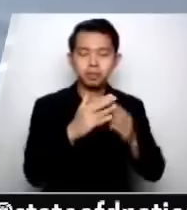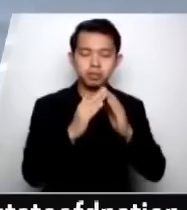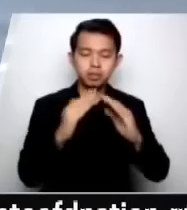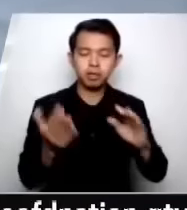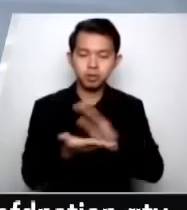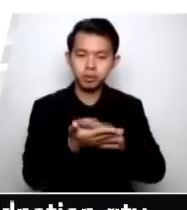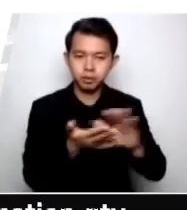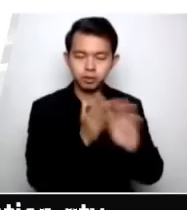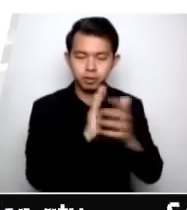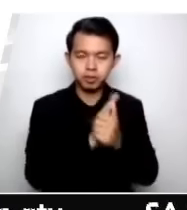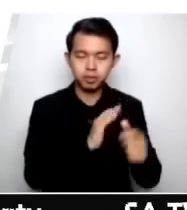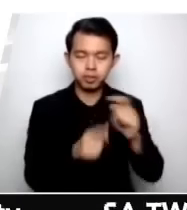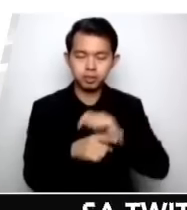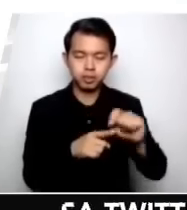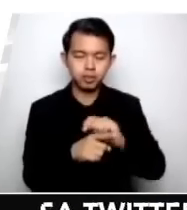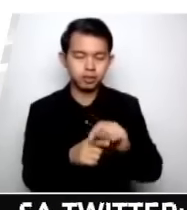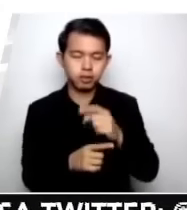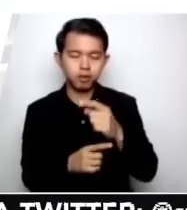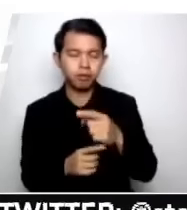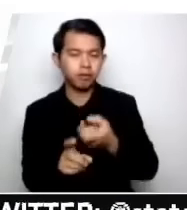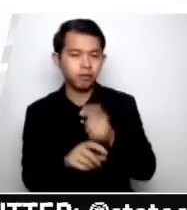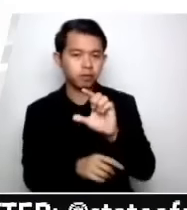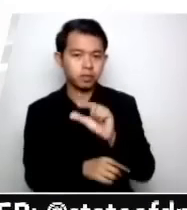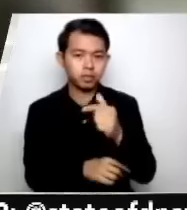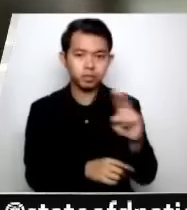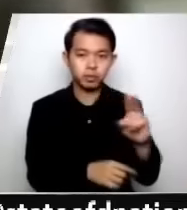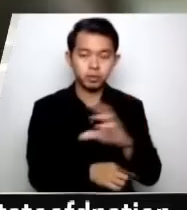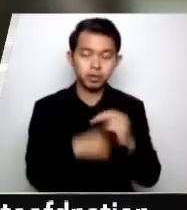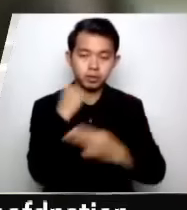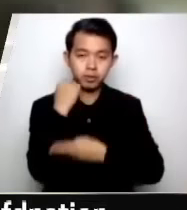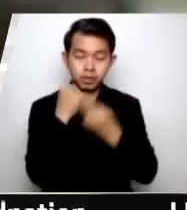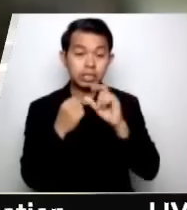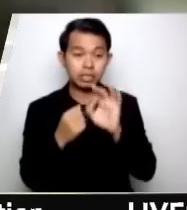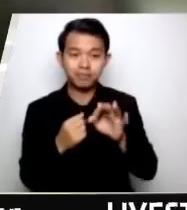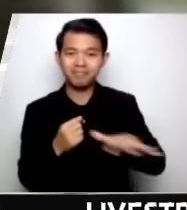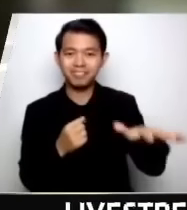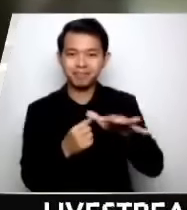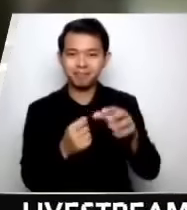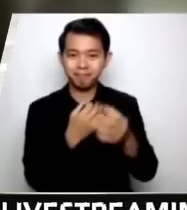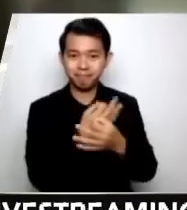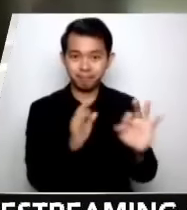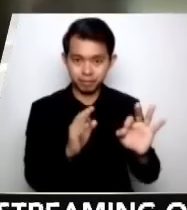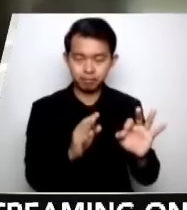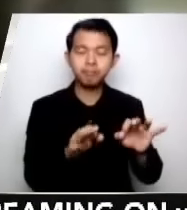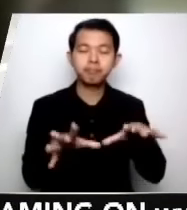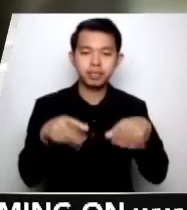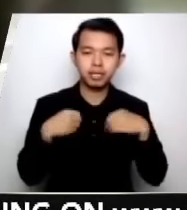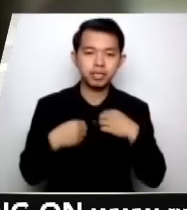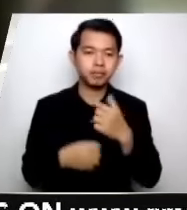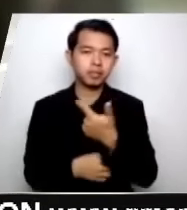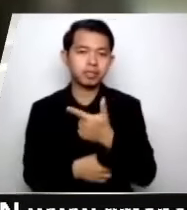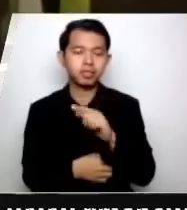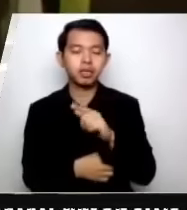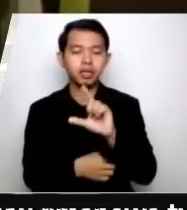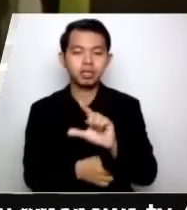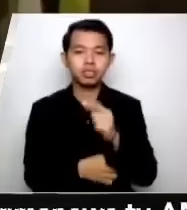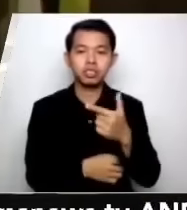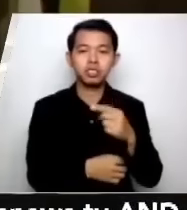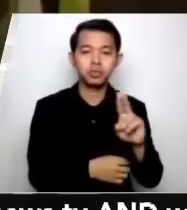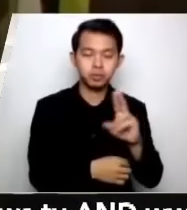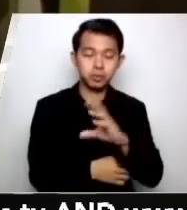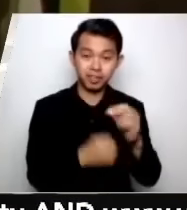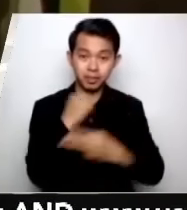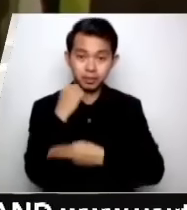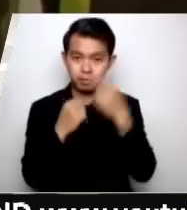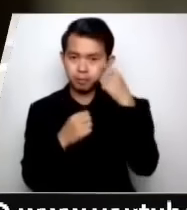at isang hotel. Oras na lumaya sila, maluwag daw silang tatanggapin ng LGU at hotel para